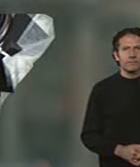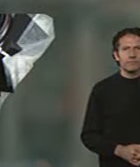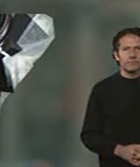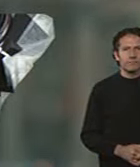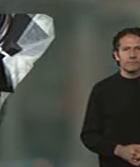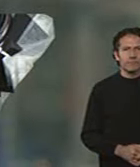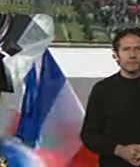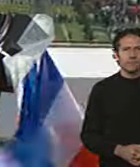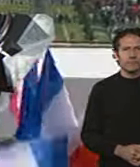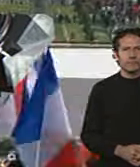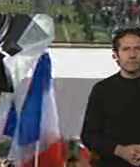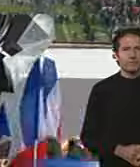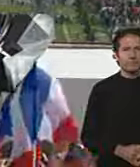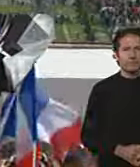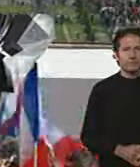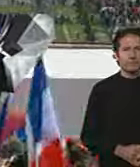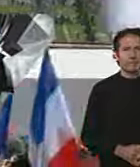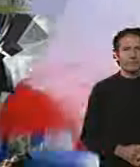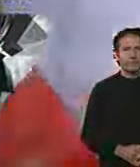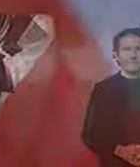merci mes chers